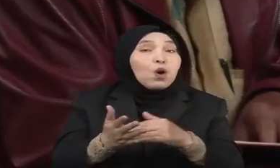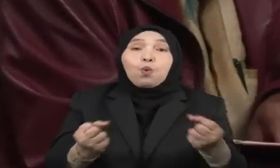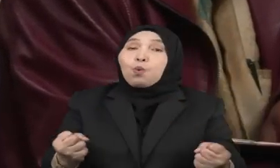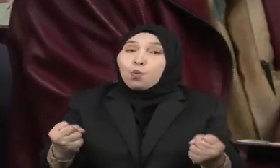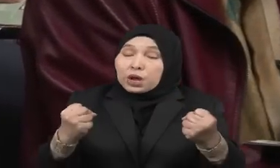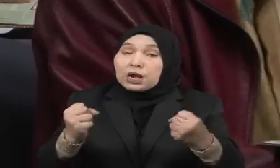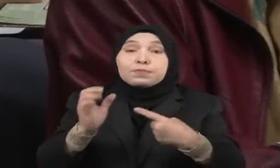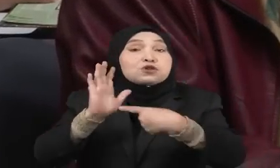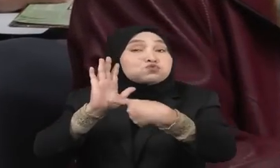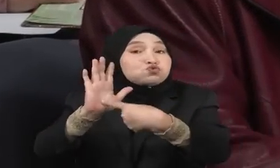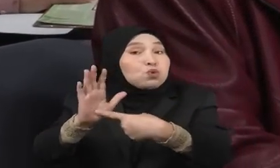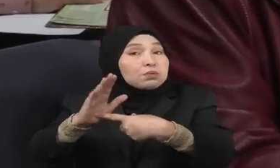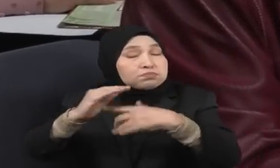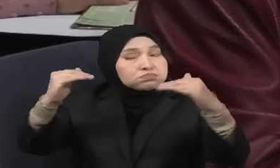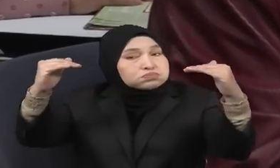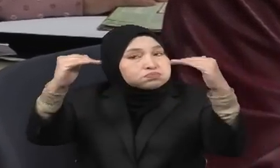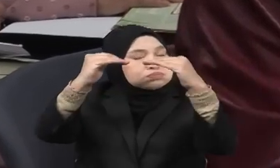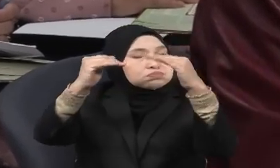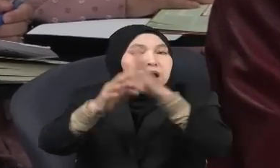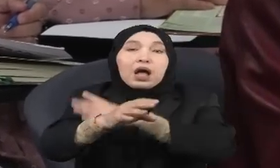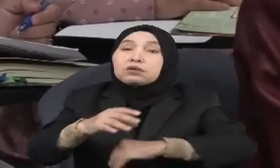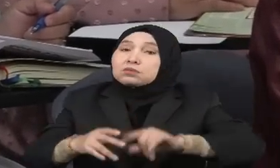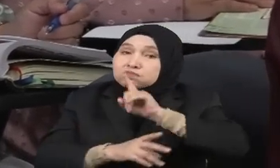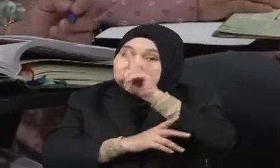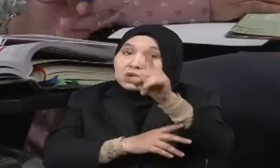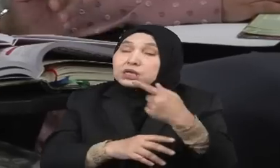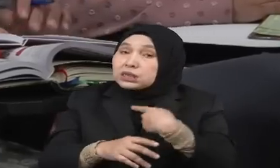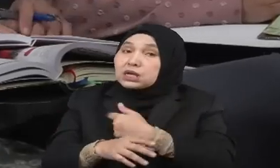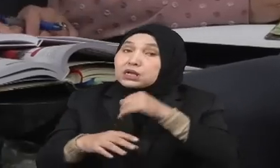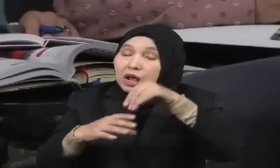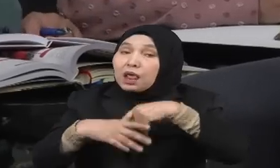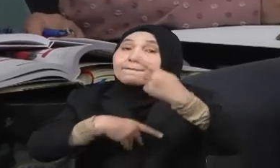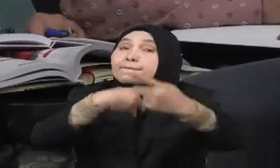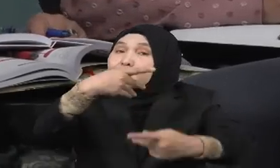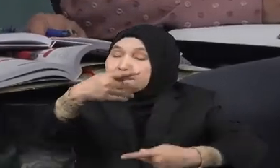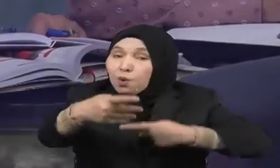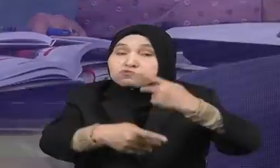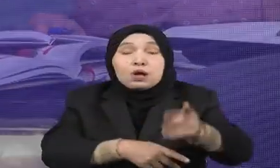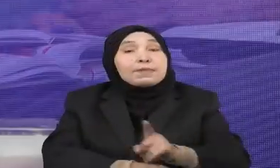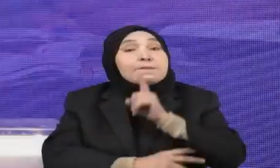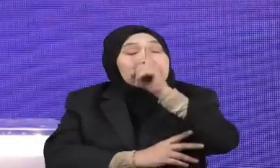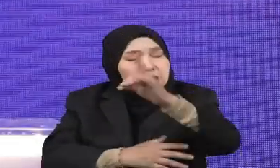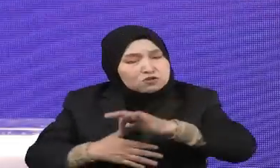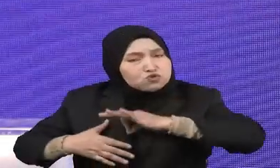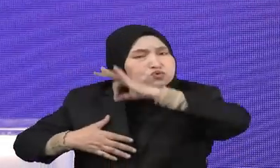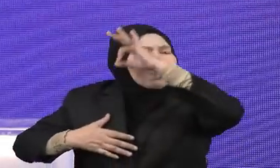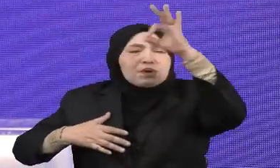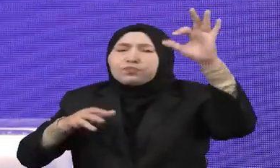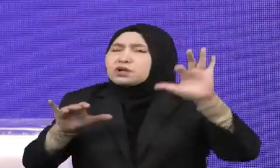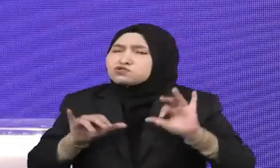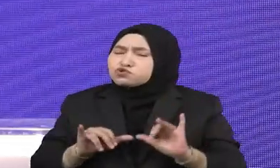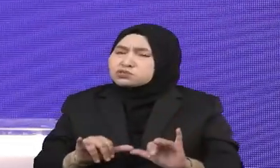tidak menunjukkan kestabilan dan sudah tentunya apabila kita dalam proses untuk memastikan jiwa kita masih